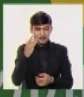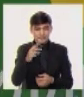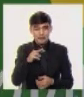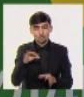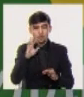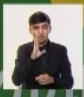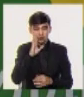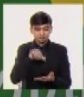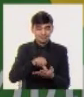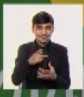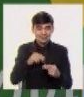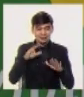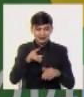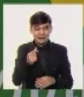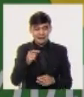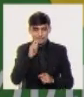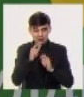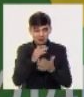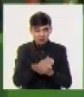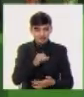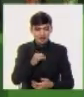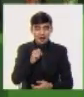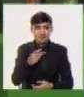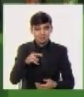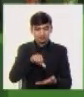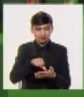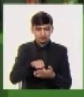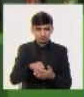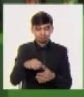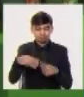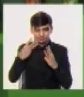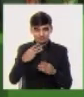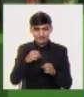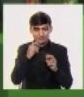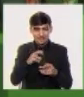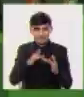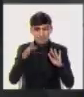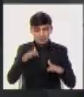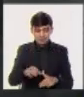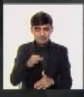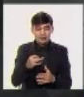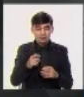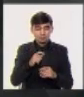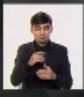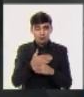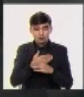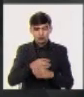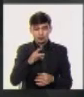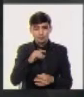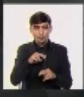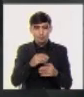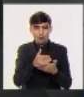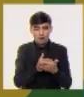пятничное утро в студии, где разыгрывают денежные призы. Акцию транслируют в прямом эфире в социальных сетях, где с помощью рандомной программы